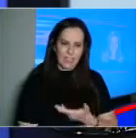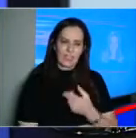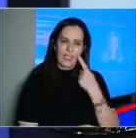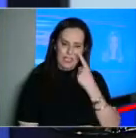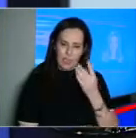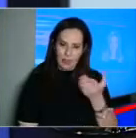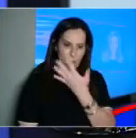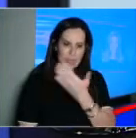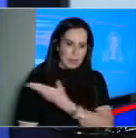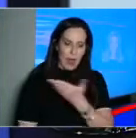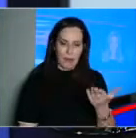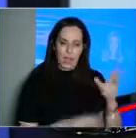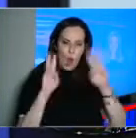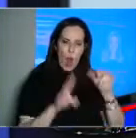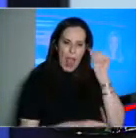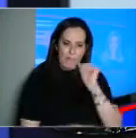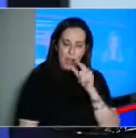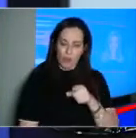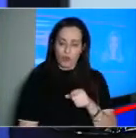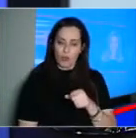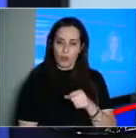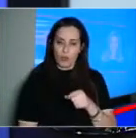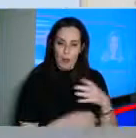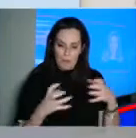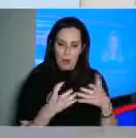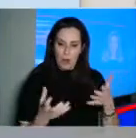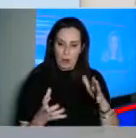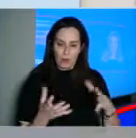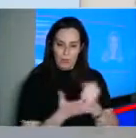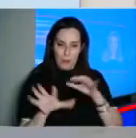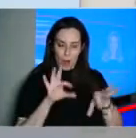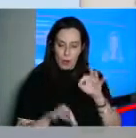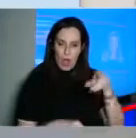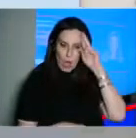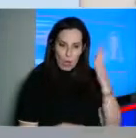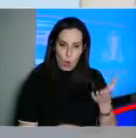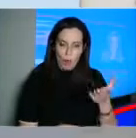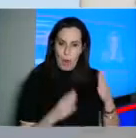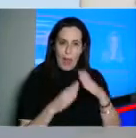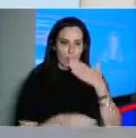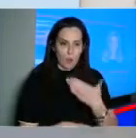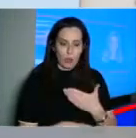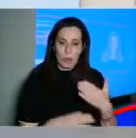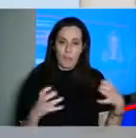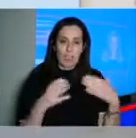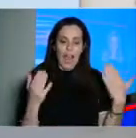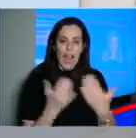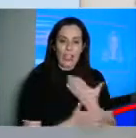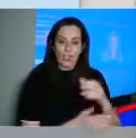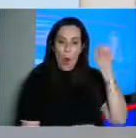תסתכלי מאחורייך. כחול לבן, שזו אומרת להיות מפלגת השלטון, הליכוד שזו מפלגת השלטון, הבית היהודי, חדש,